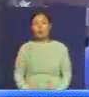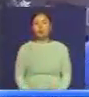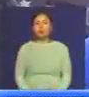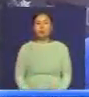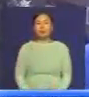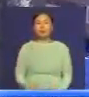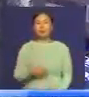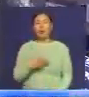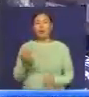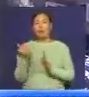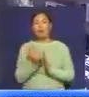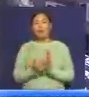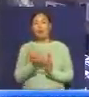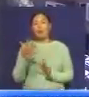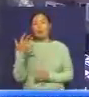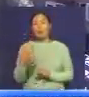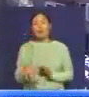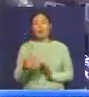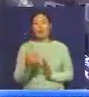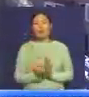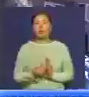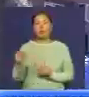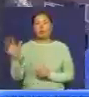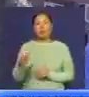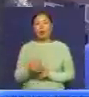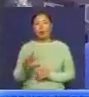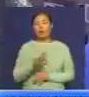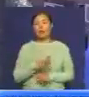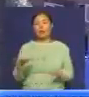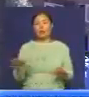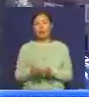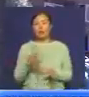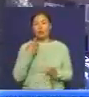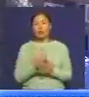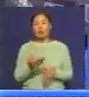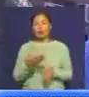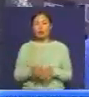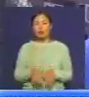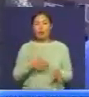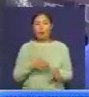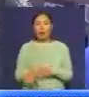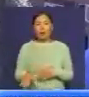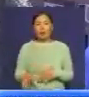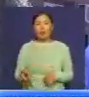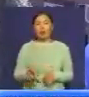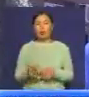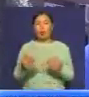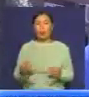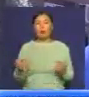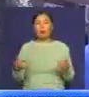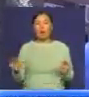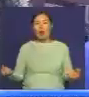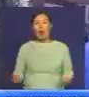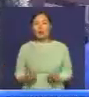получил по программе 5.50. Ну, я как закрыл свои кредиты, погасил кредиты, ну, как мне легче